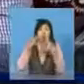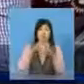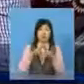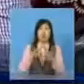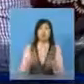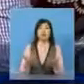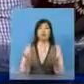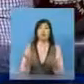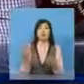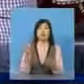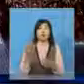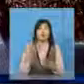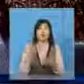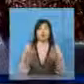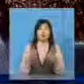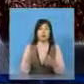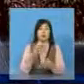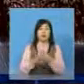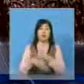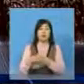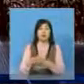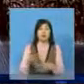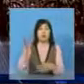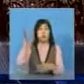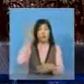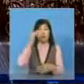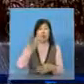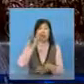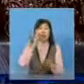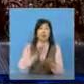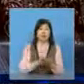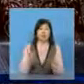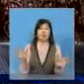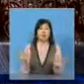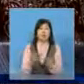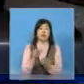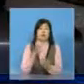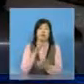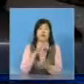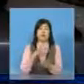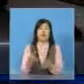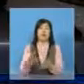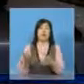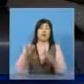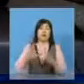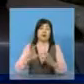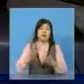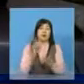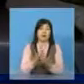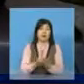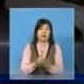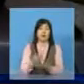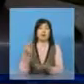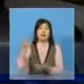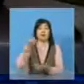3 группа инвалидности накопленный объем знаний и опыта позволяют успешно выполнять возложенные обязанности в неделю у него